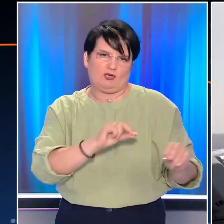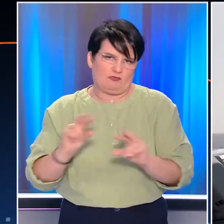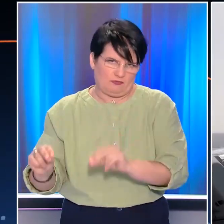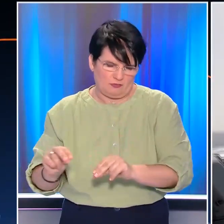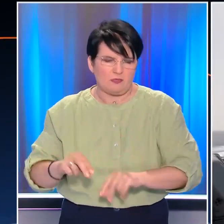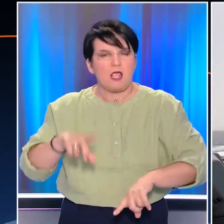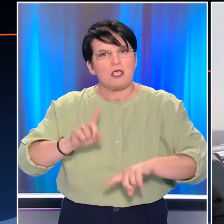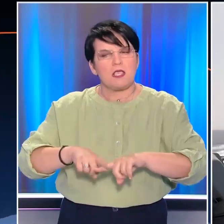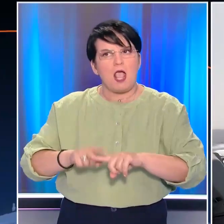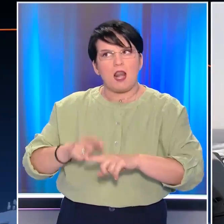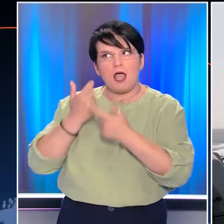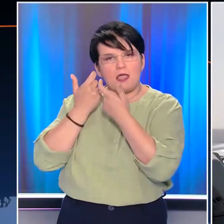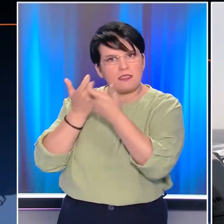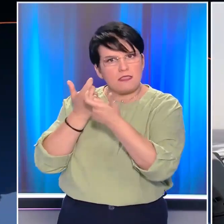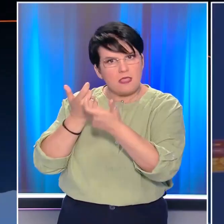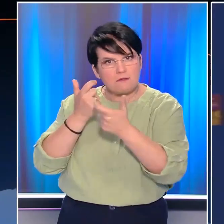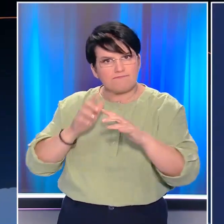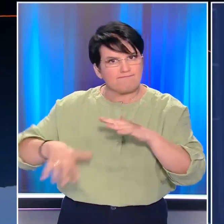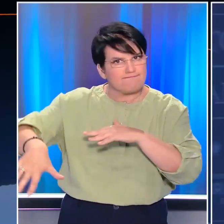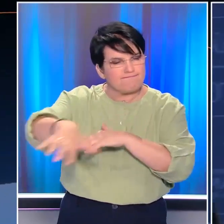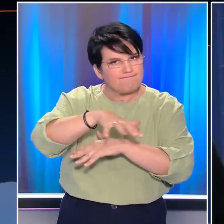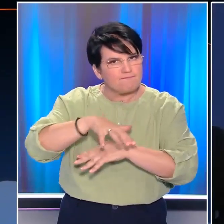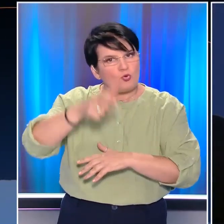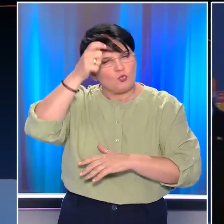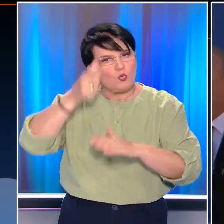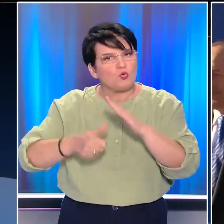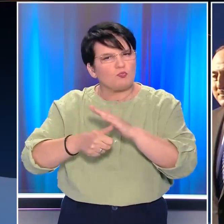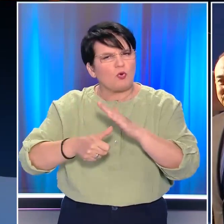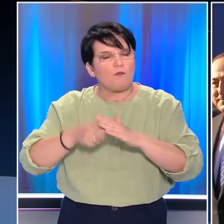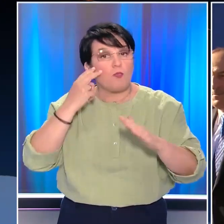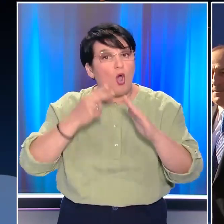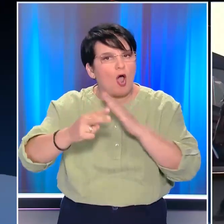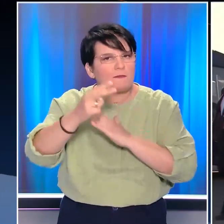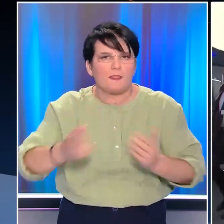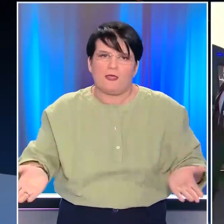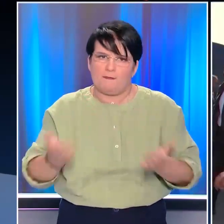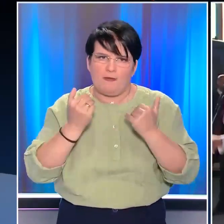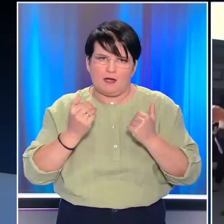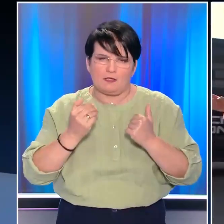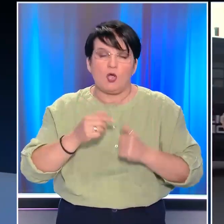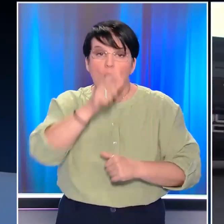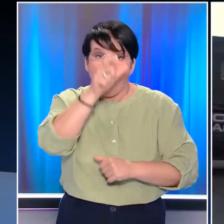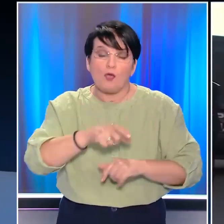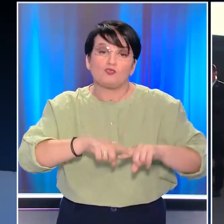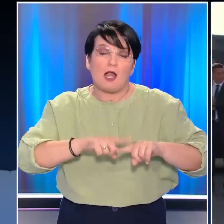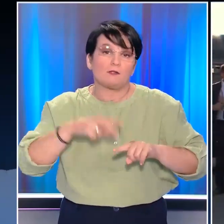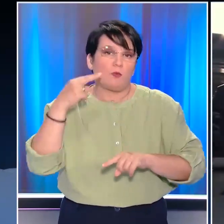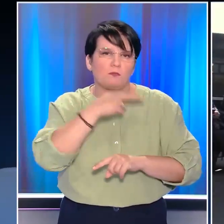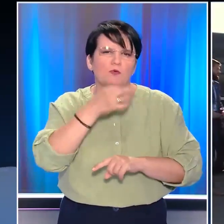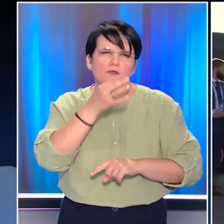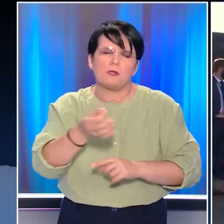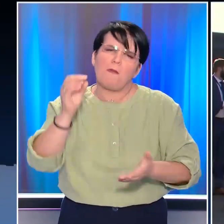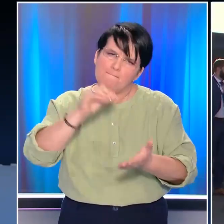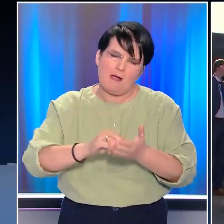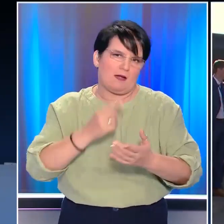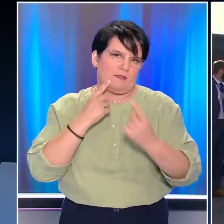Αθήνα παρακολουθεί στενά και τις κινήσεις στο πεδίο, καθώς ο Ερντογάν παραμένει απρόβλεπτος, ενώ ο Πρωθυπουργός από τη Μαδρίτη άνοιξε την πόρτα για